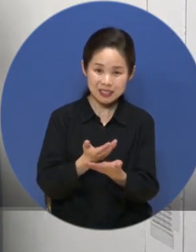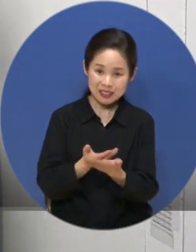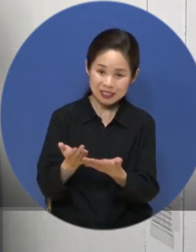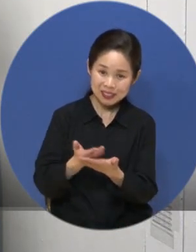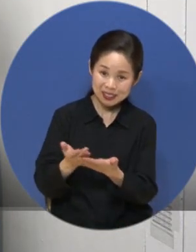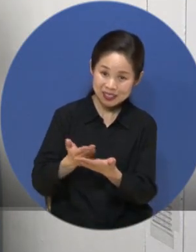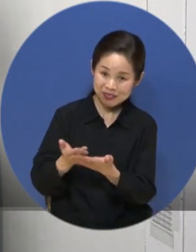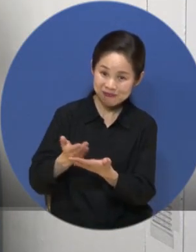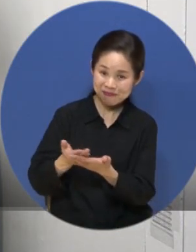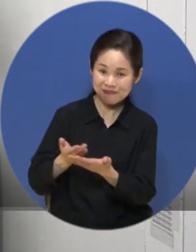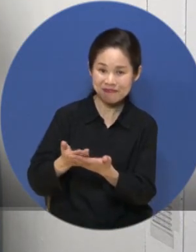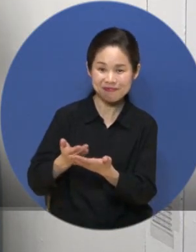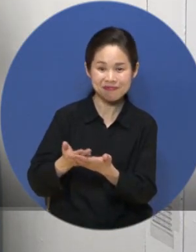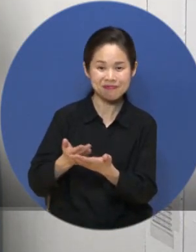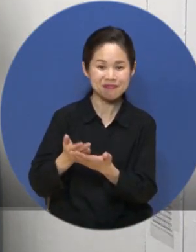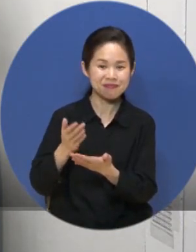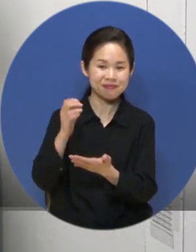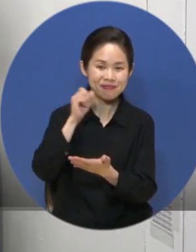그림을 통해서